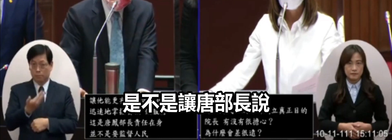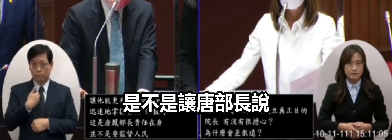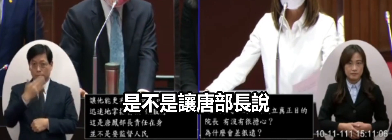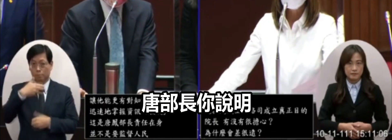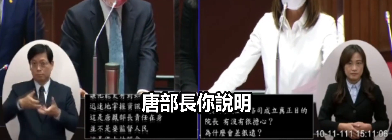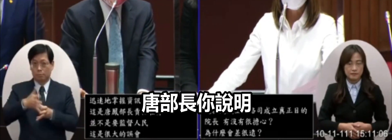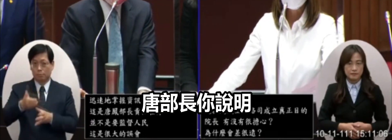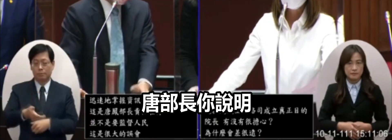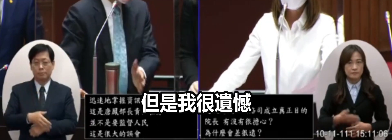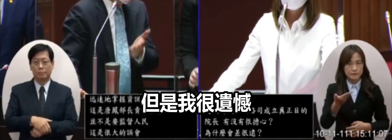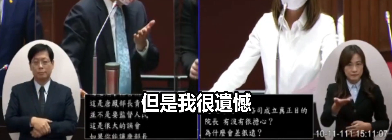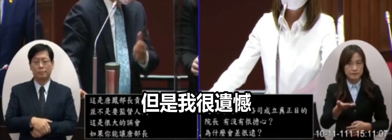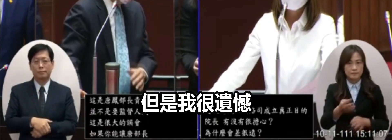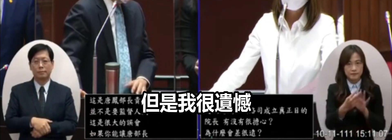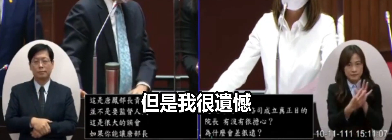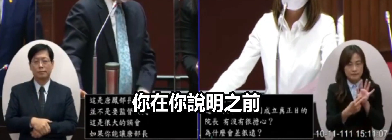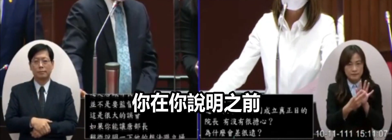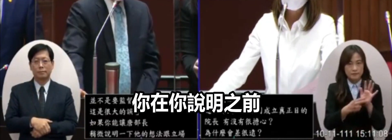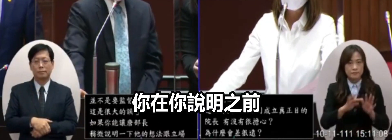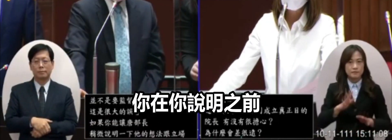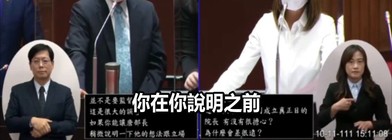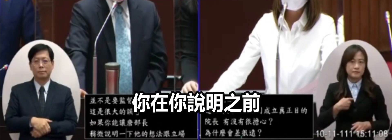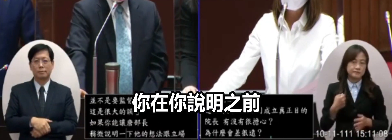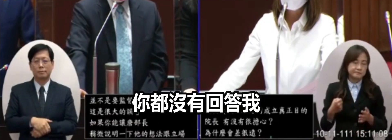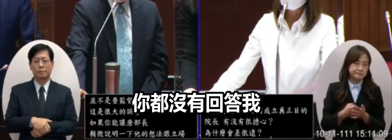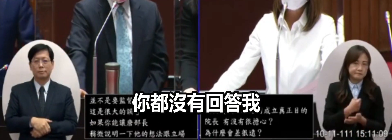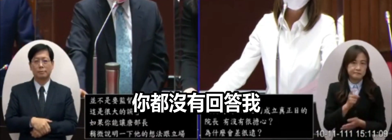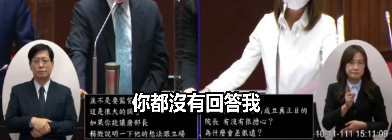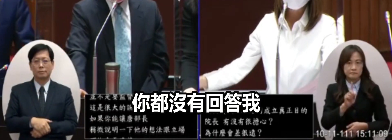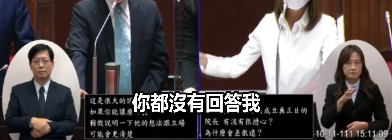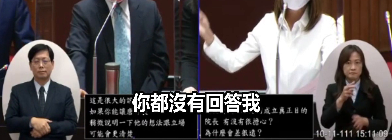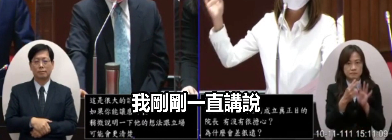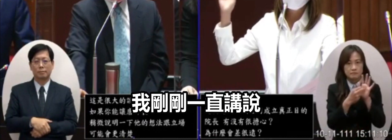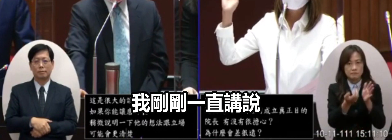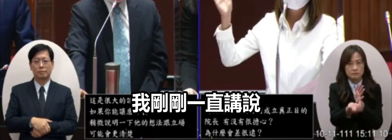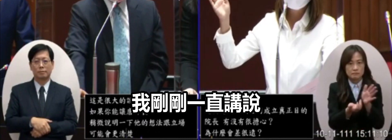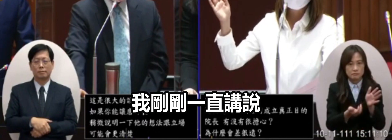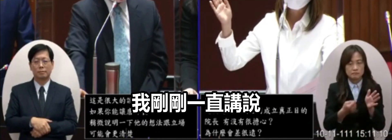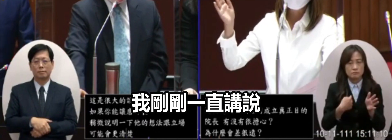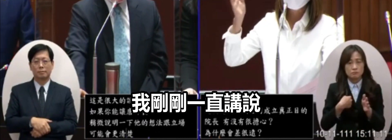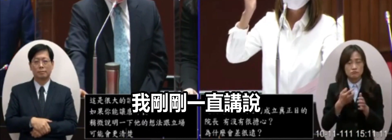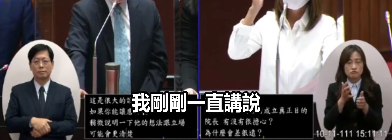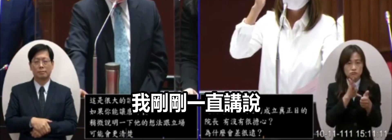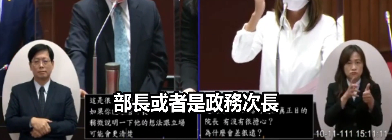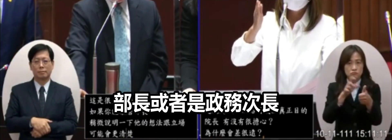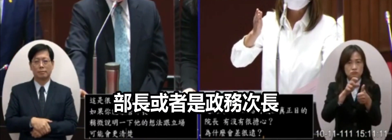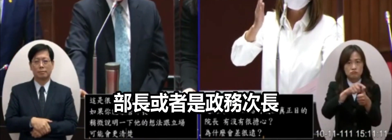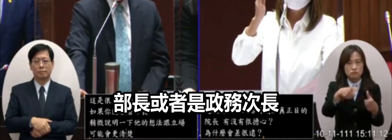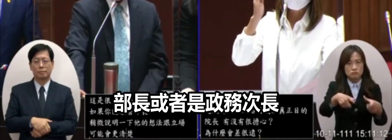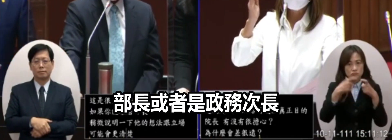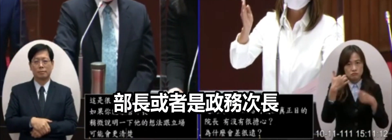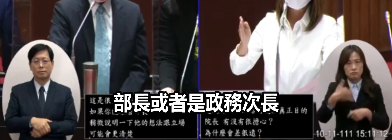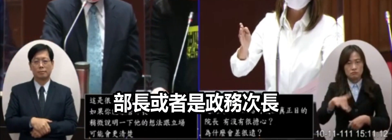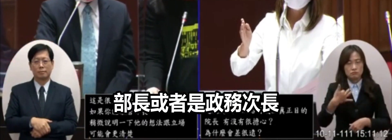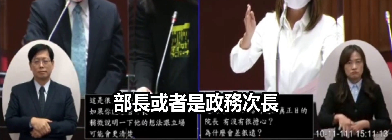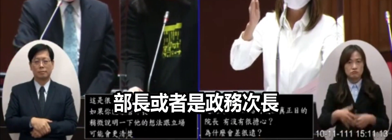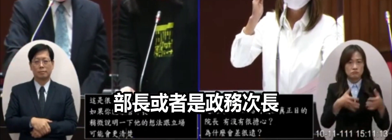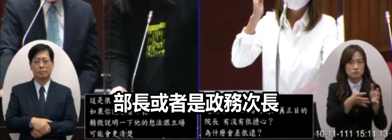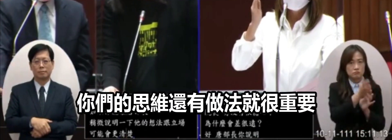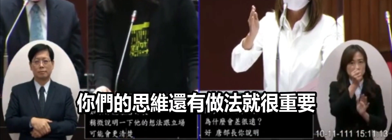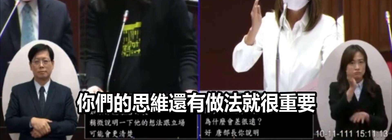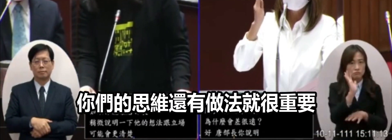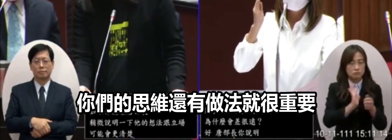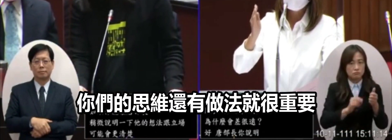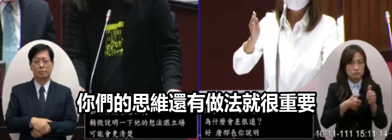部长说明一下？ 唐部长，你说明。但是我很遗憾，你在你说明之前，你都没有回答我。我刚刚一直讲说，部长或者是政务次